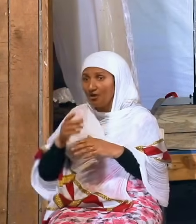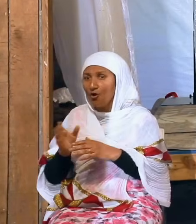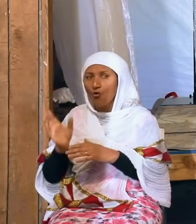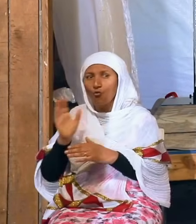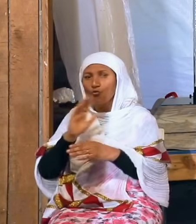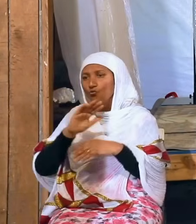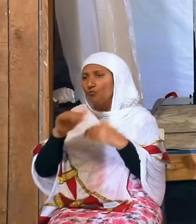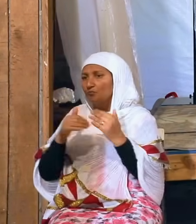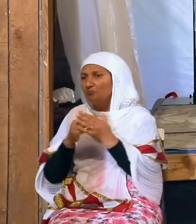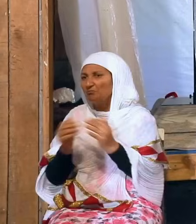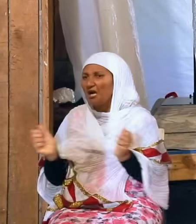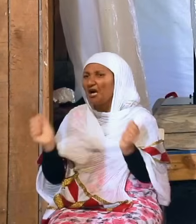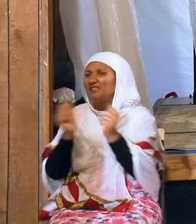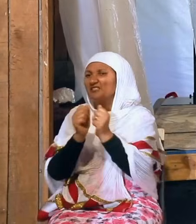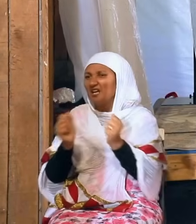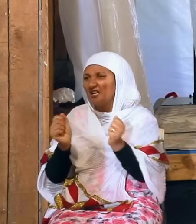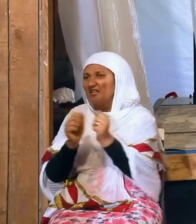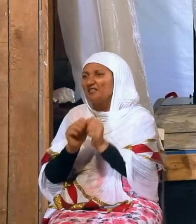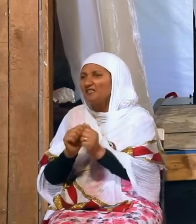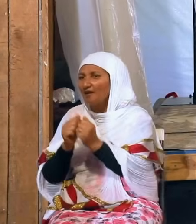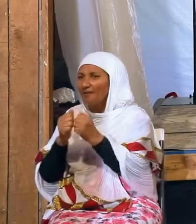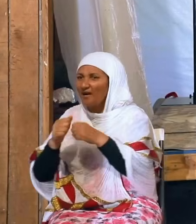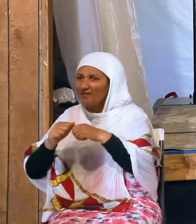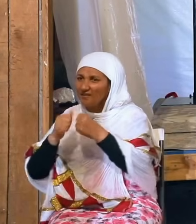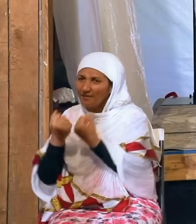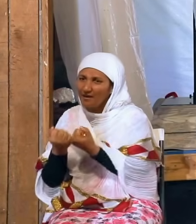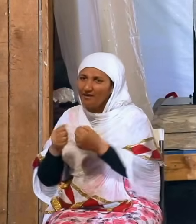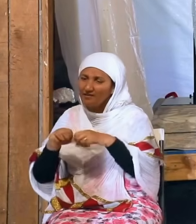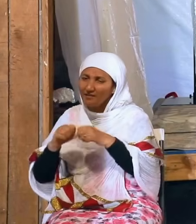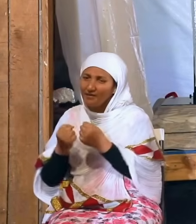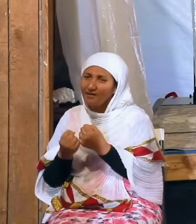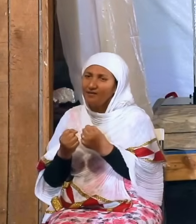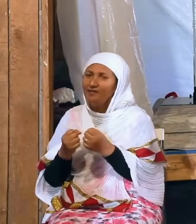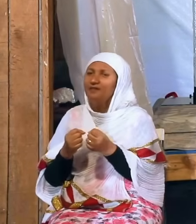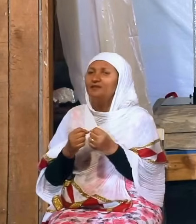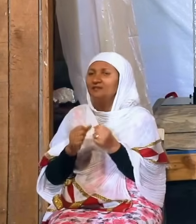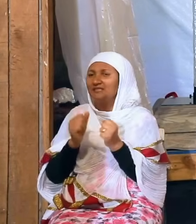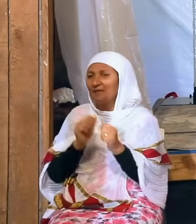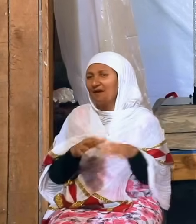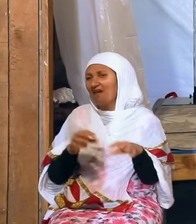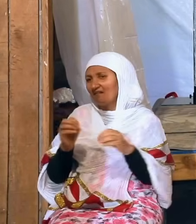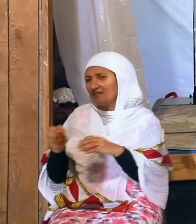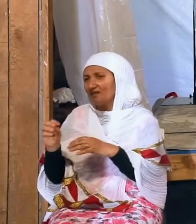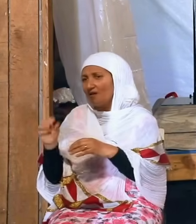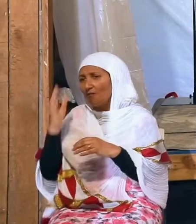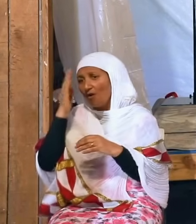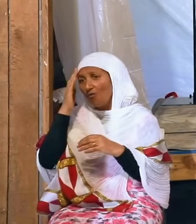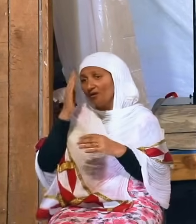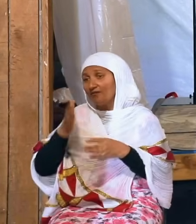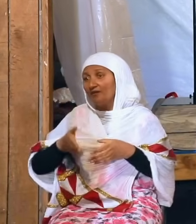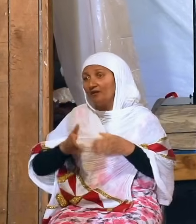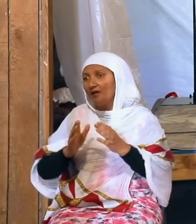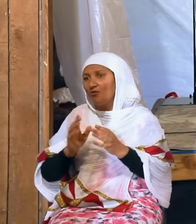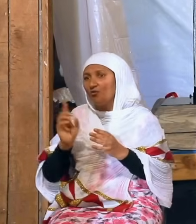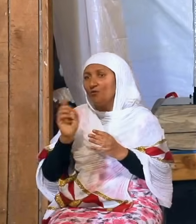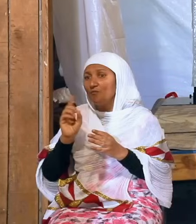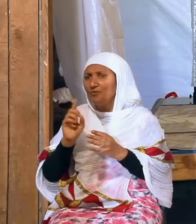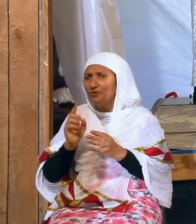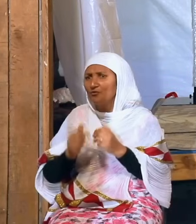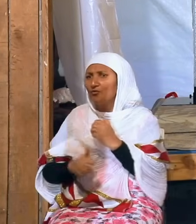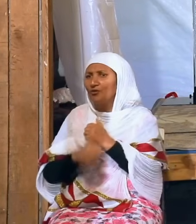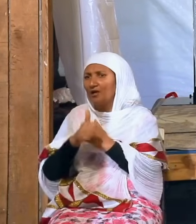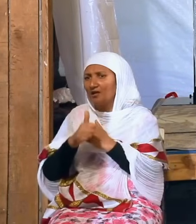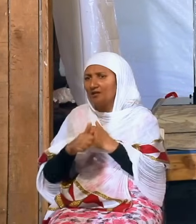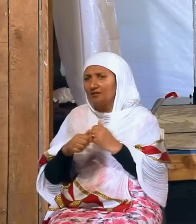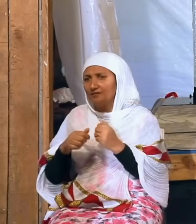እና ኮንሺየስ የሆኑ ወላጆች የሚሰብሩት ነገር አዘጋጅተው ለልጆቹ ማዘጋጀት አለባቸው ማወቅ ነው የሚፈልጉት ምን ይሆናል ሌላው